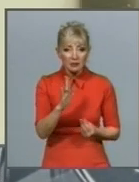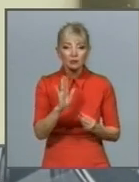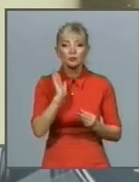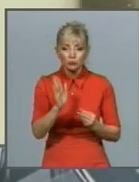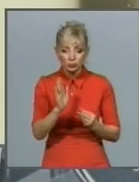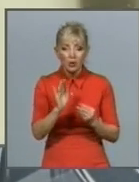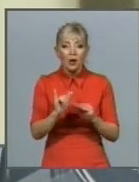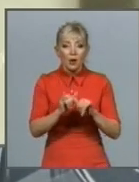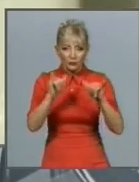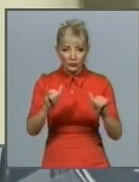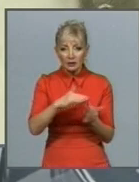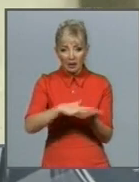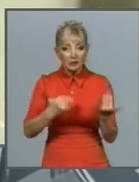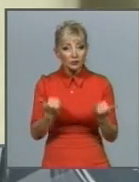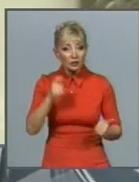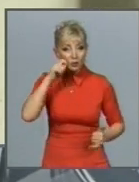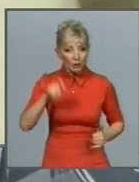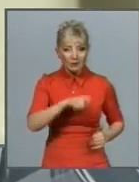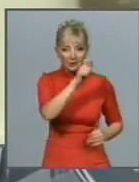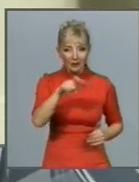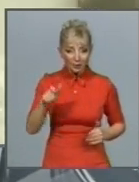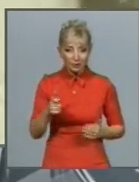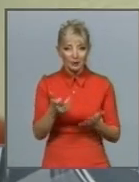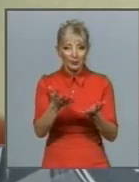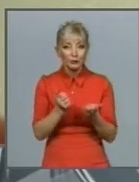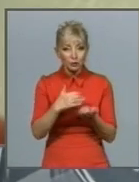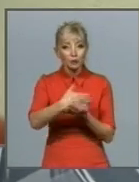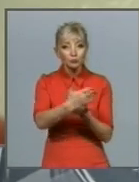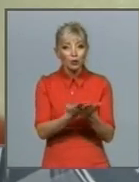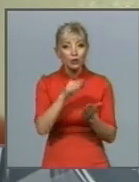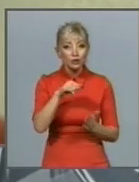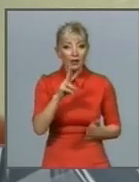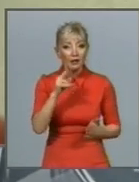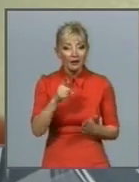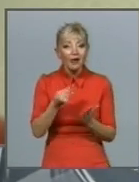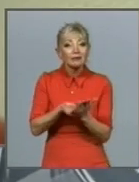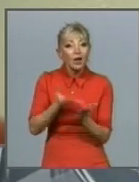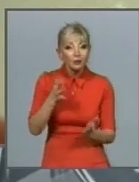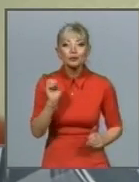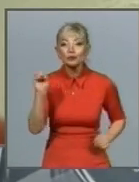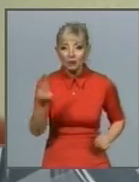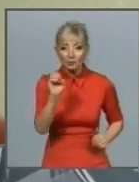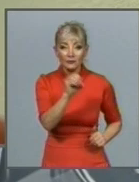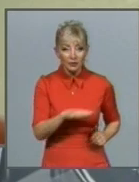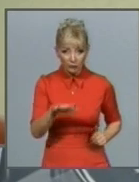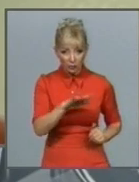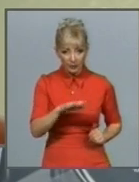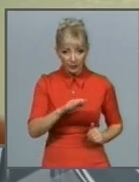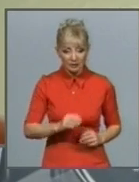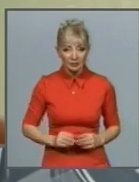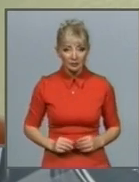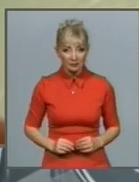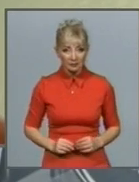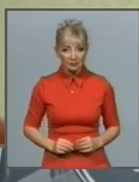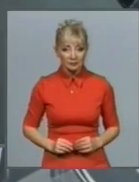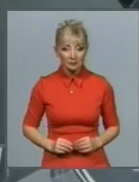надалі. Хоча вже зараз українські споживачі отримують деякі послуги ЖКГ дорожчі, ніж у Європі. Яна Біляєва, Євген Клочко,